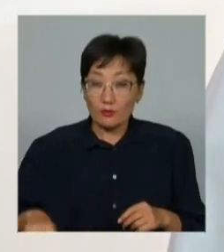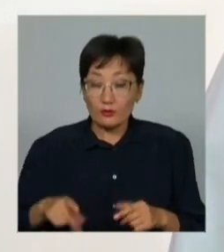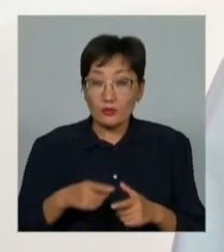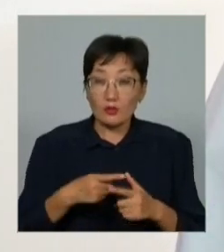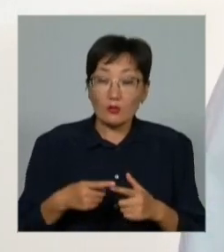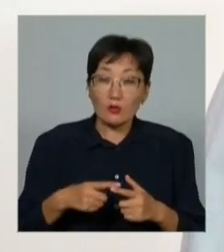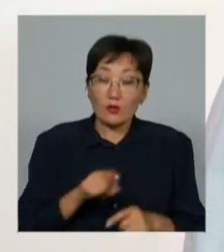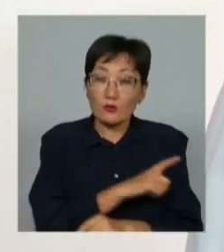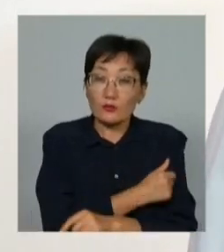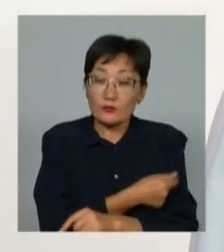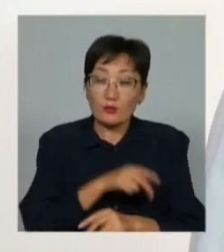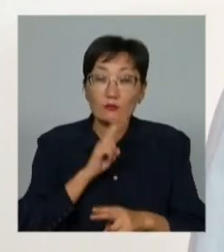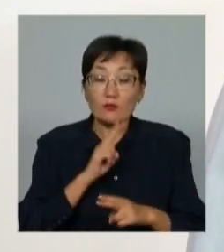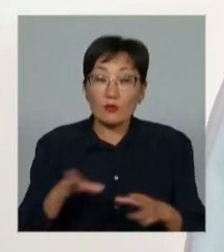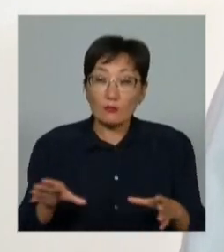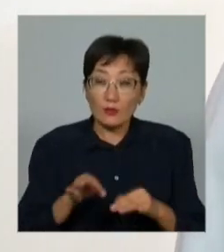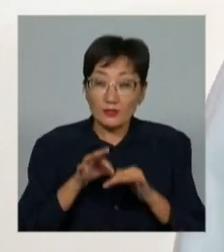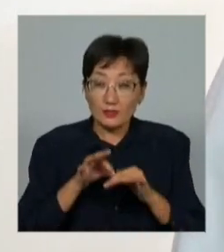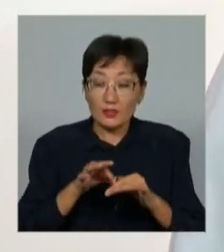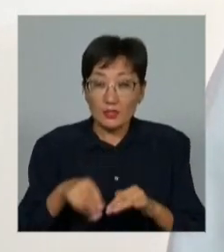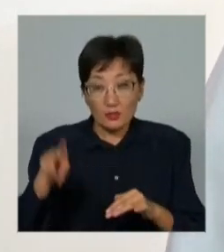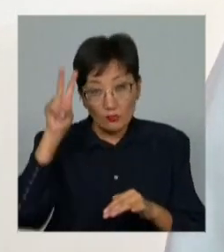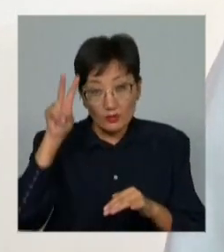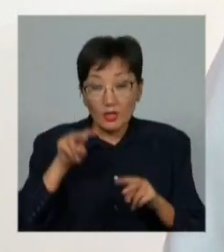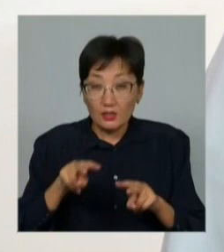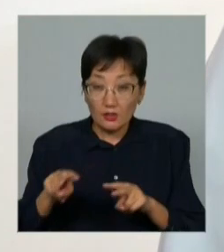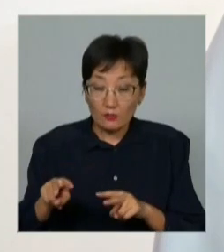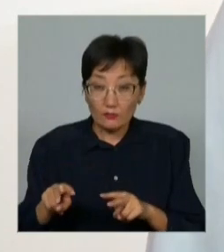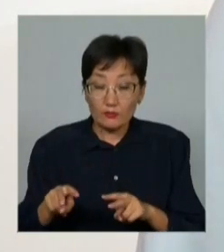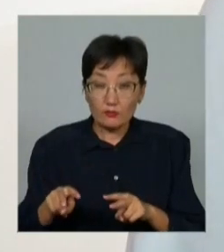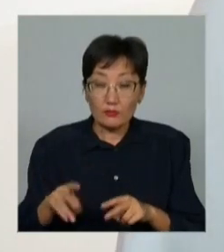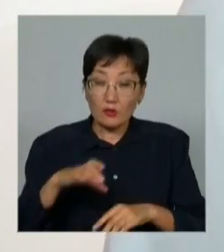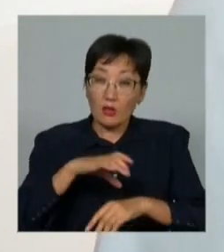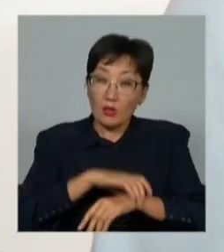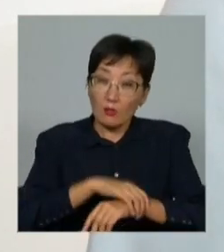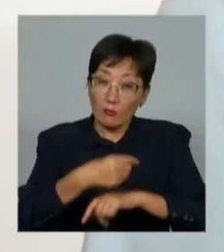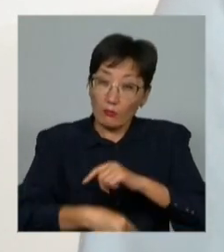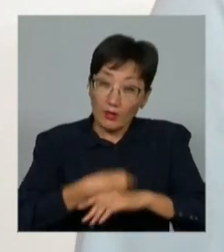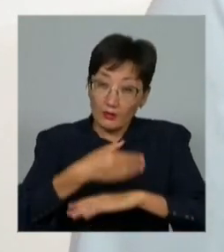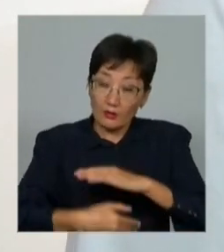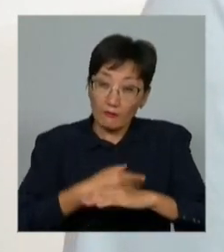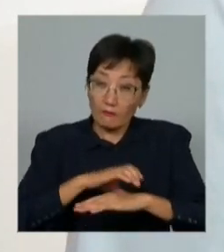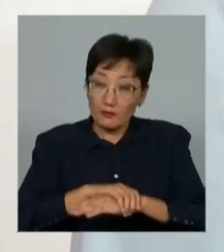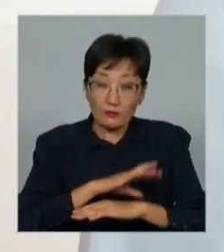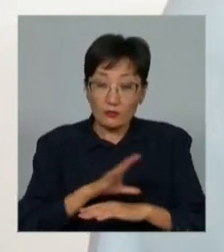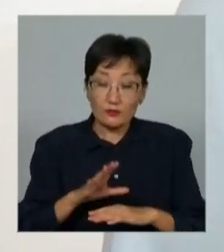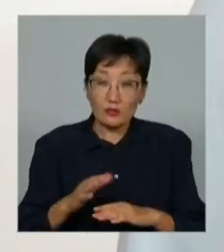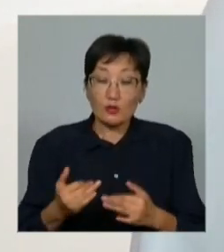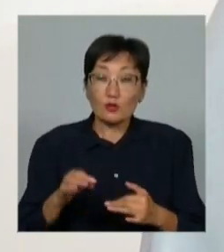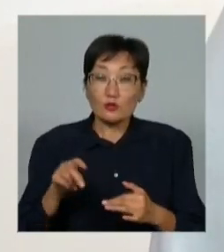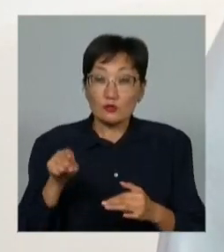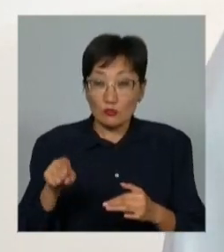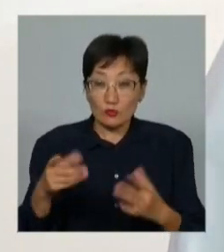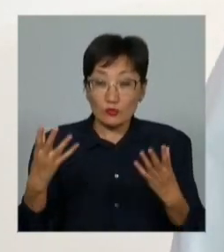палата санитарлары бірге барып әжетханада отырады. Ал енді бұған дейін біздерде байлау фактісі орын алған жоқ. Ал енді сол